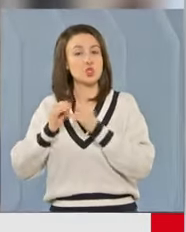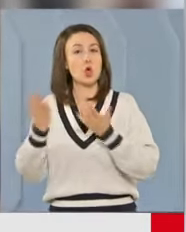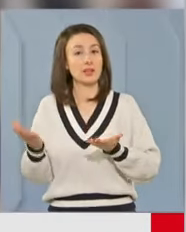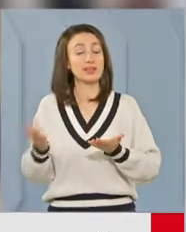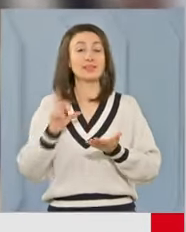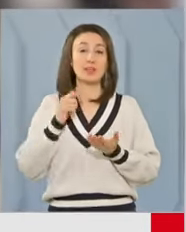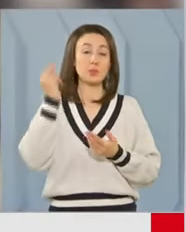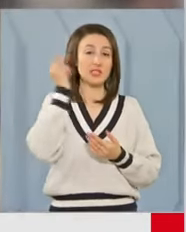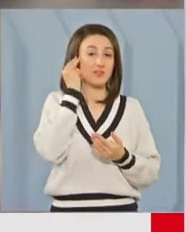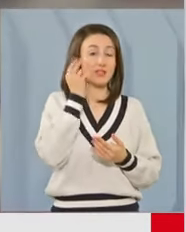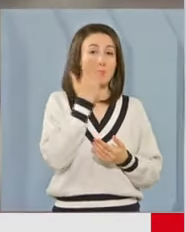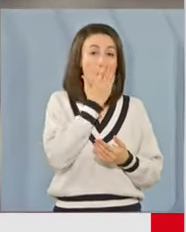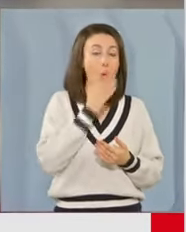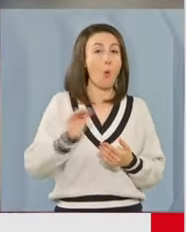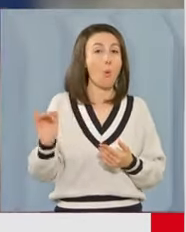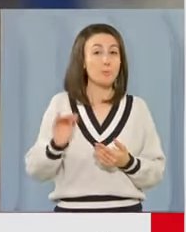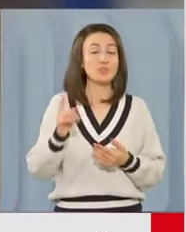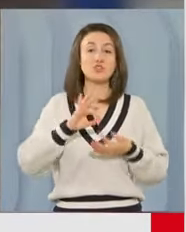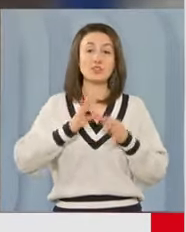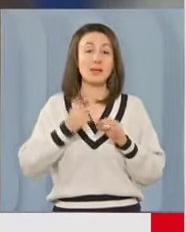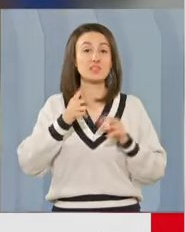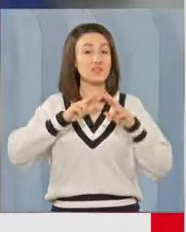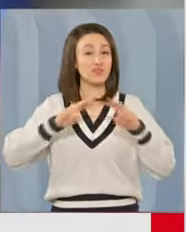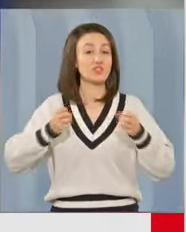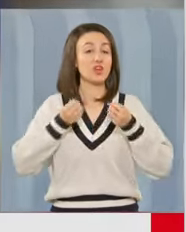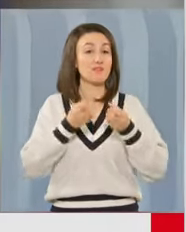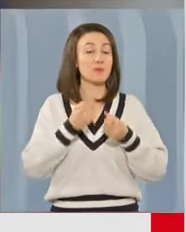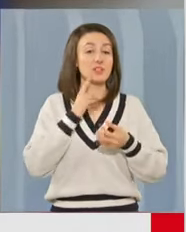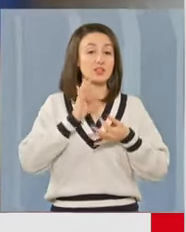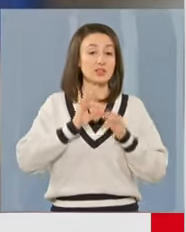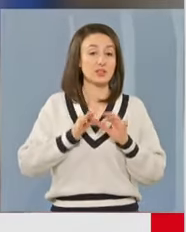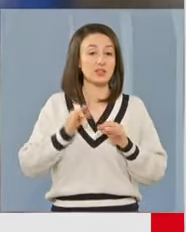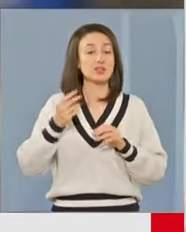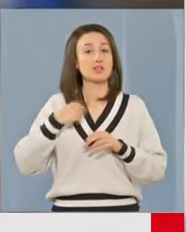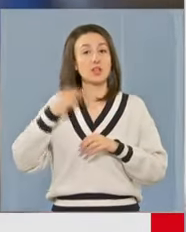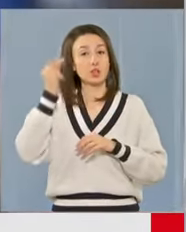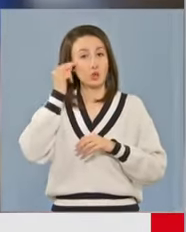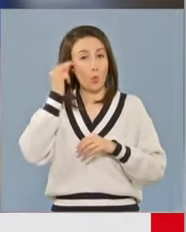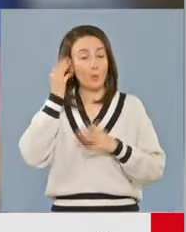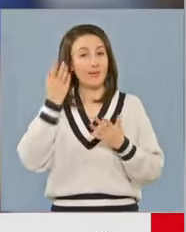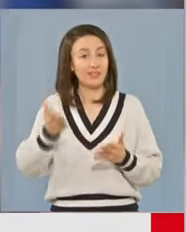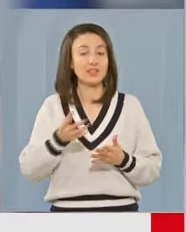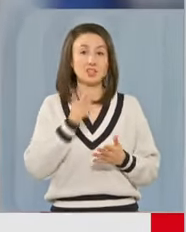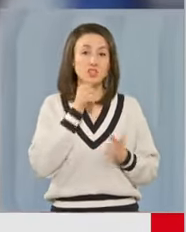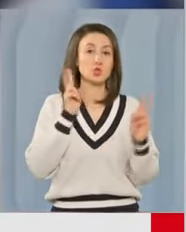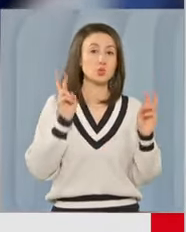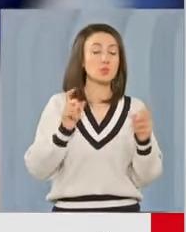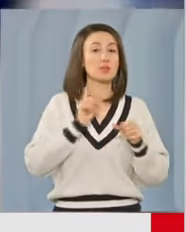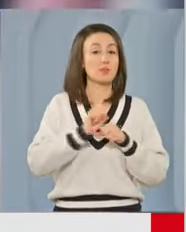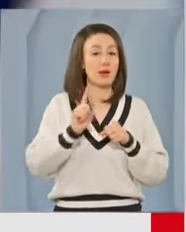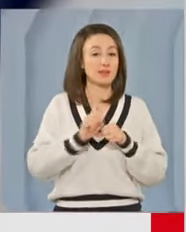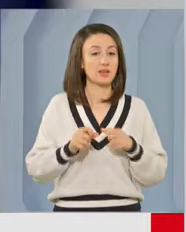trebuie să i învățăm pe copii Ce înseamnă să verifici o informație Ce înseamnă să te documentezi Ce sunt sursele